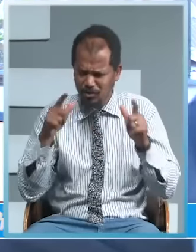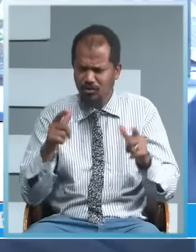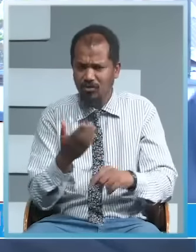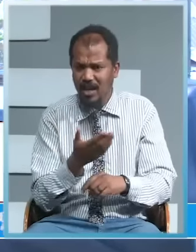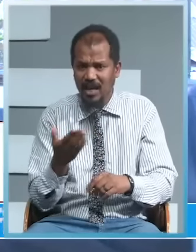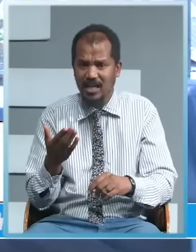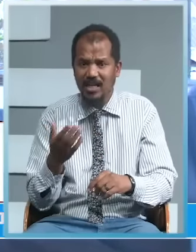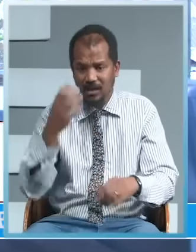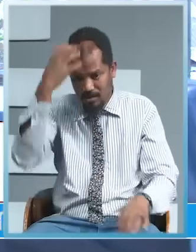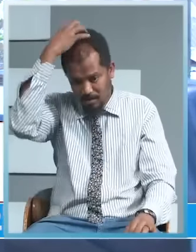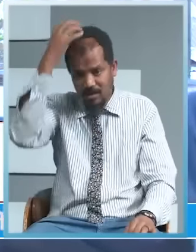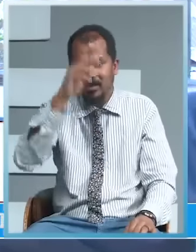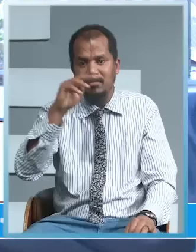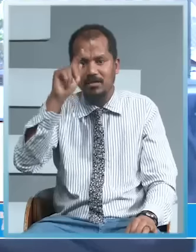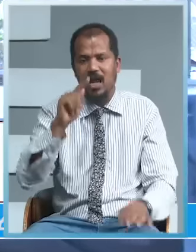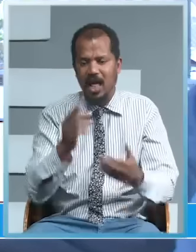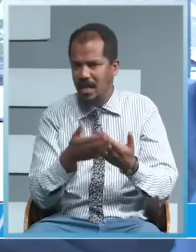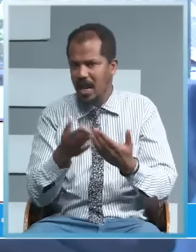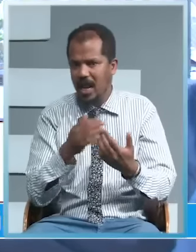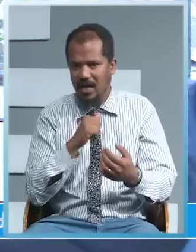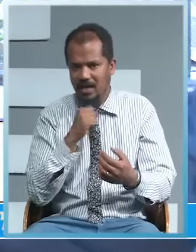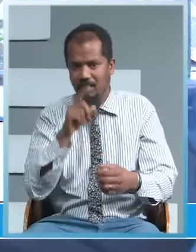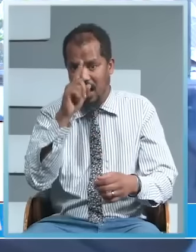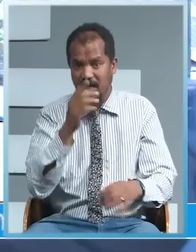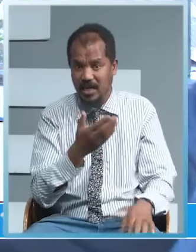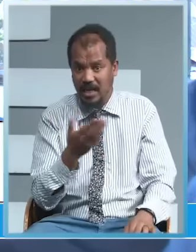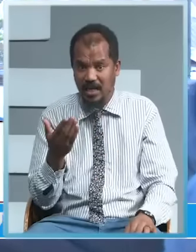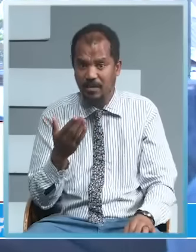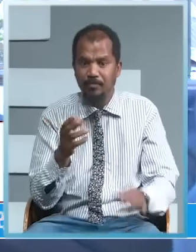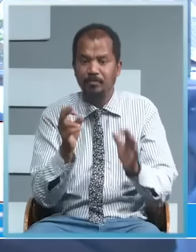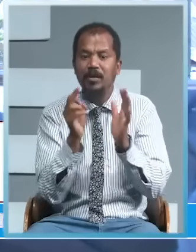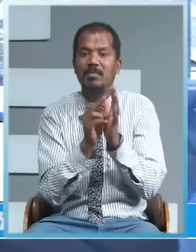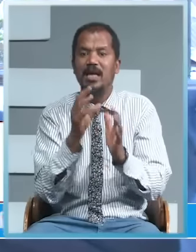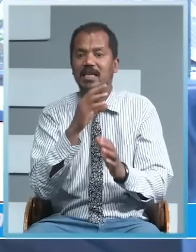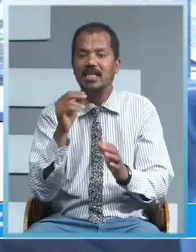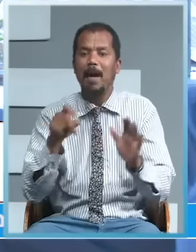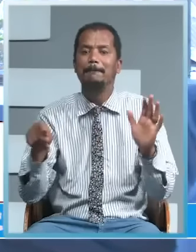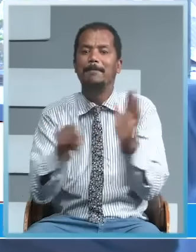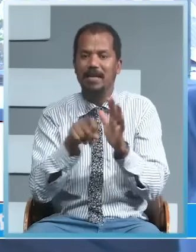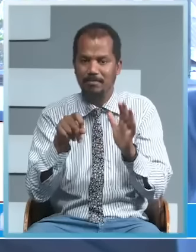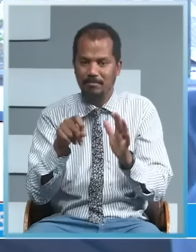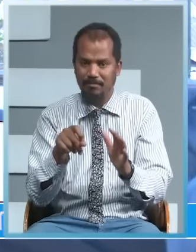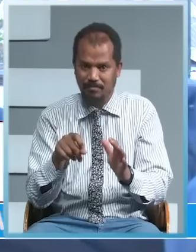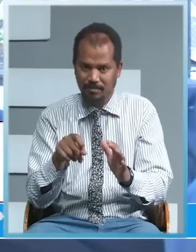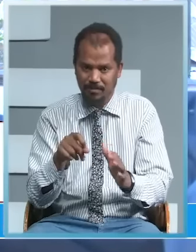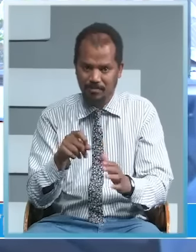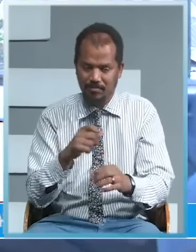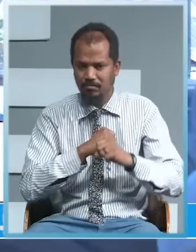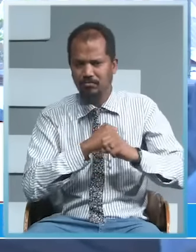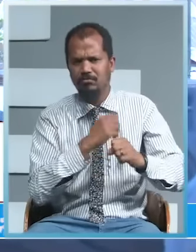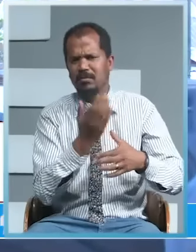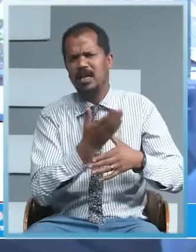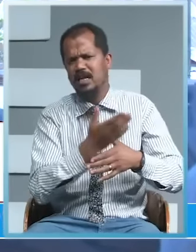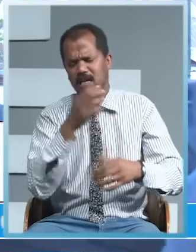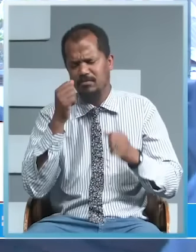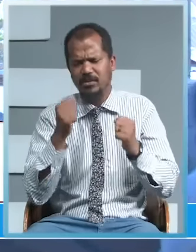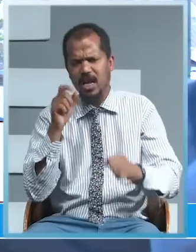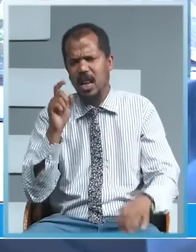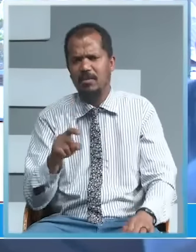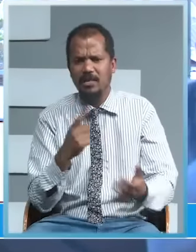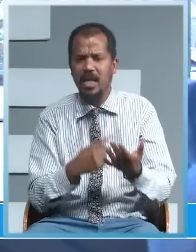የ መንግስት ሚና ቀላል አይደለም ምክንያቱም አንድ ነገር በህግና በደንብ እንትን ማለት መከልከል መቻል